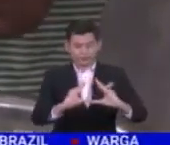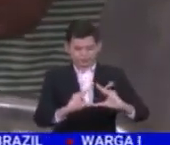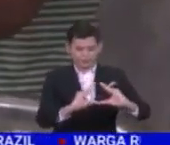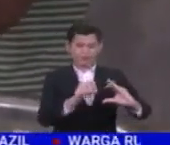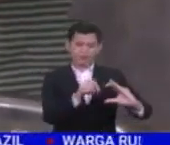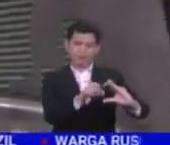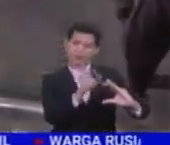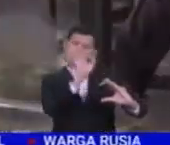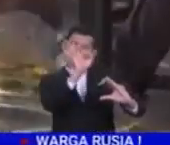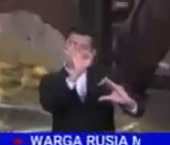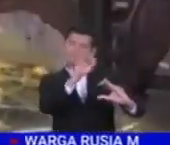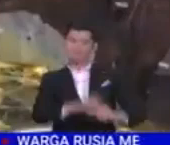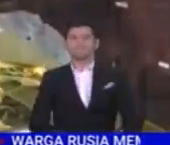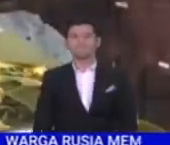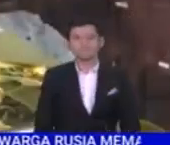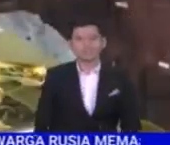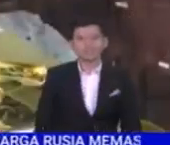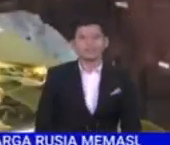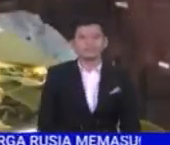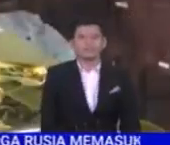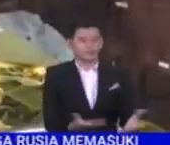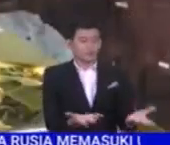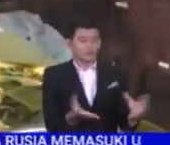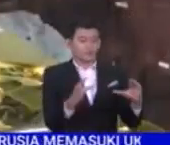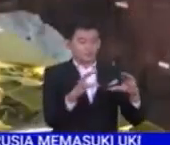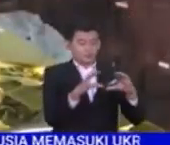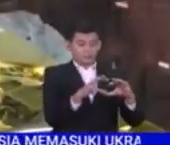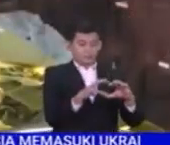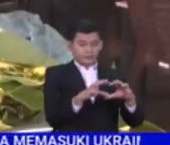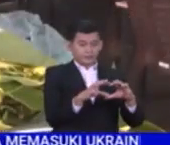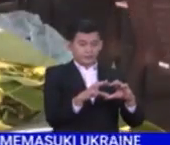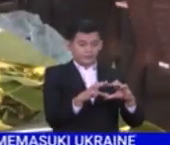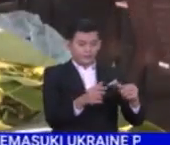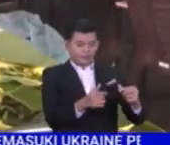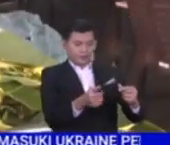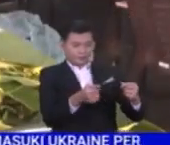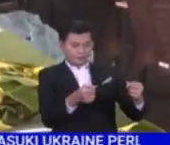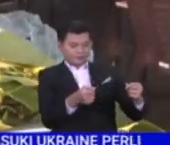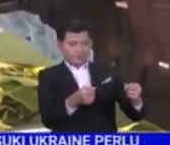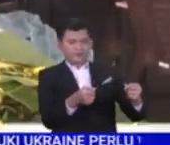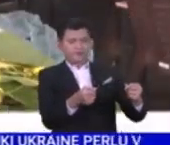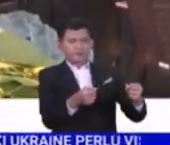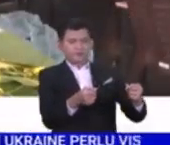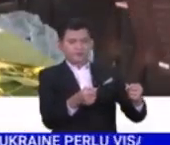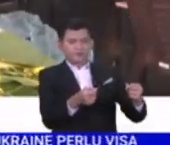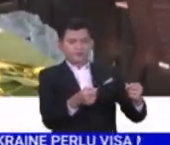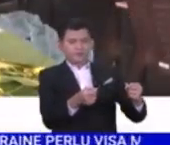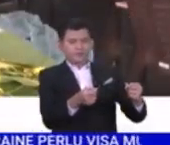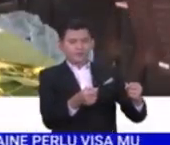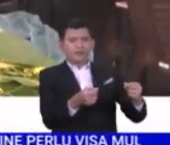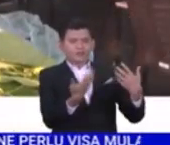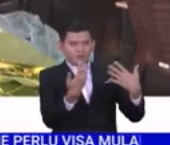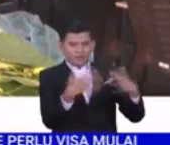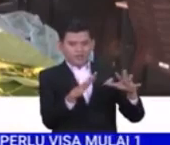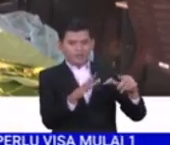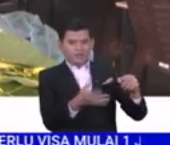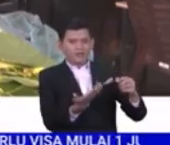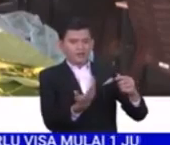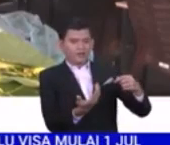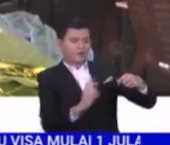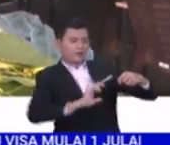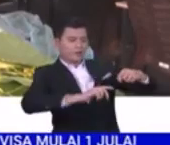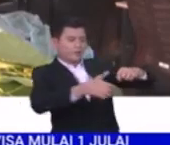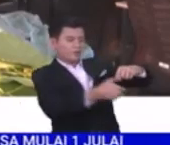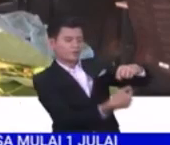kelihatan kemas. Cara simpul dia macam ni, lipat macam ni. So, lepas tu tolak macam